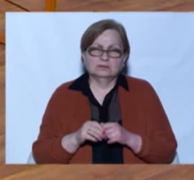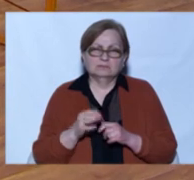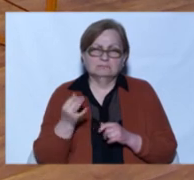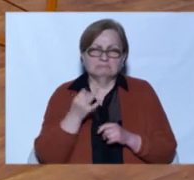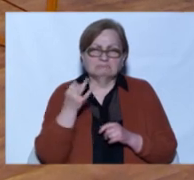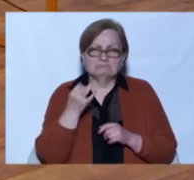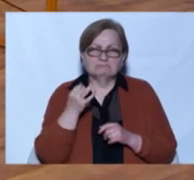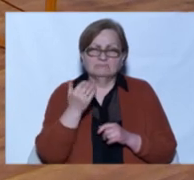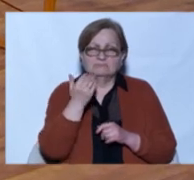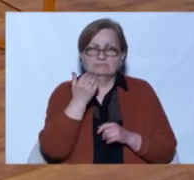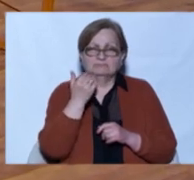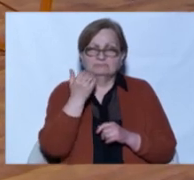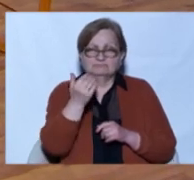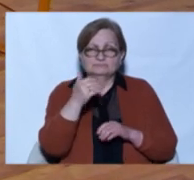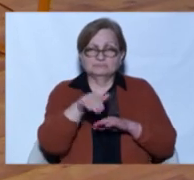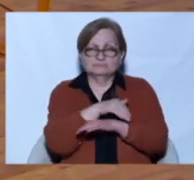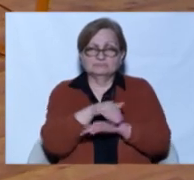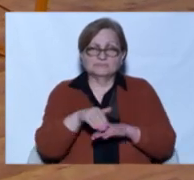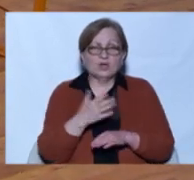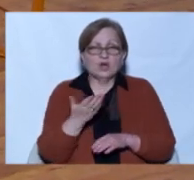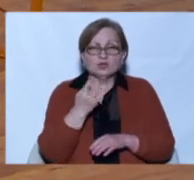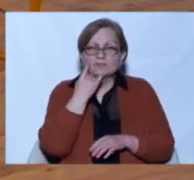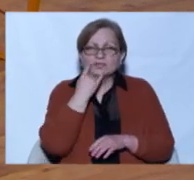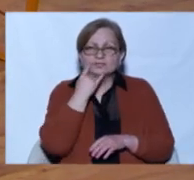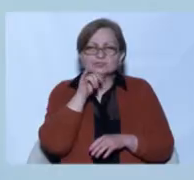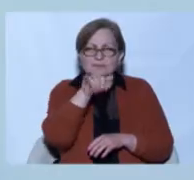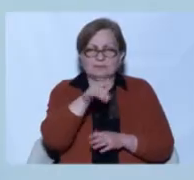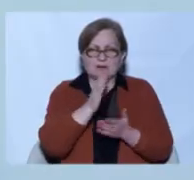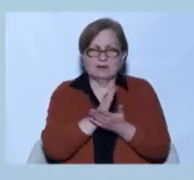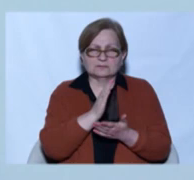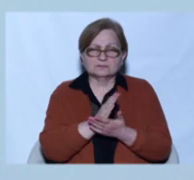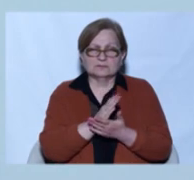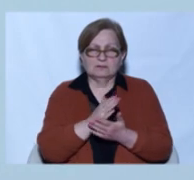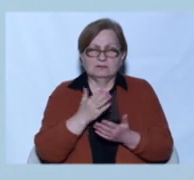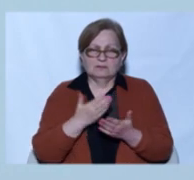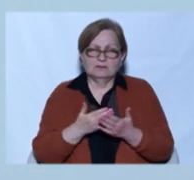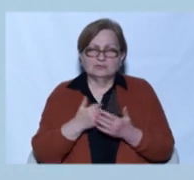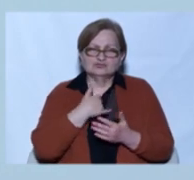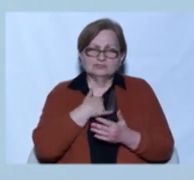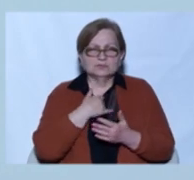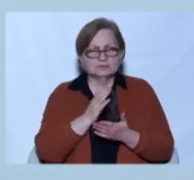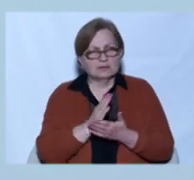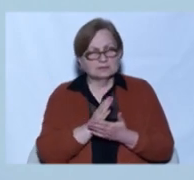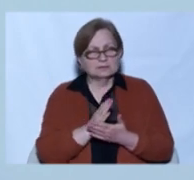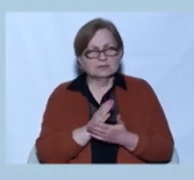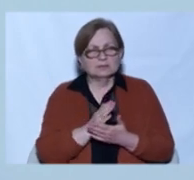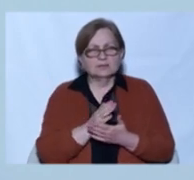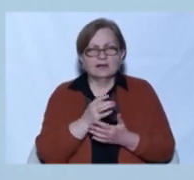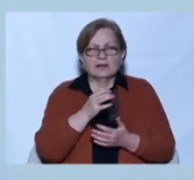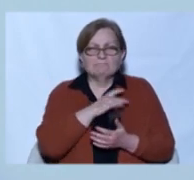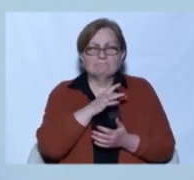საინტერესოა შენს ეზოში რომელი ჩიტები ცხოვრობენ. მაგალითად, ჩემთან